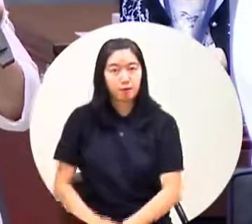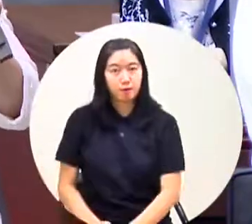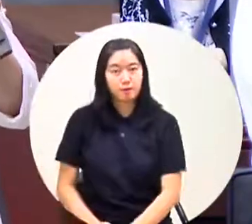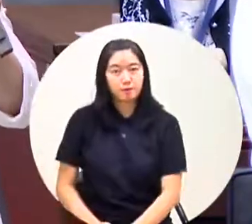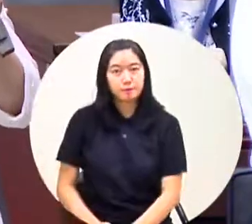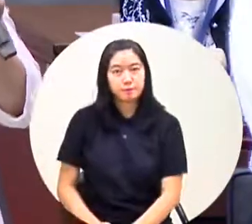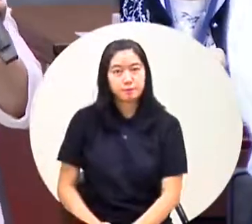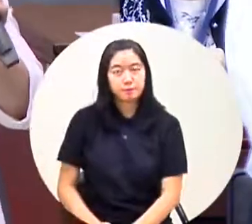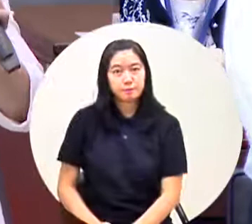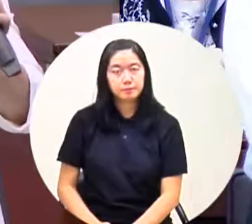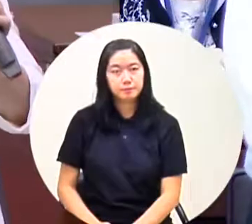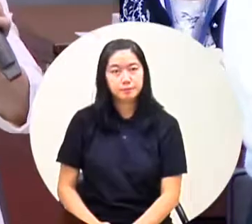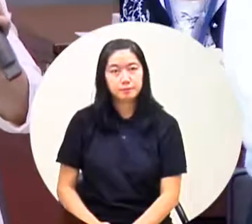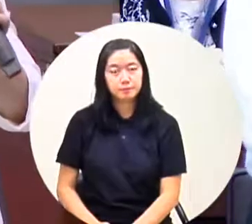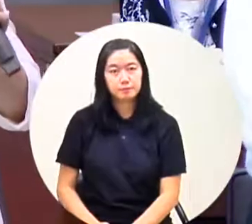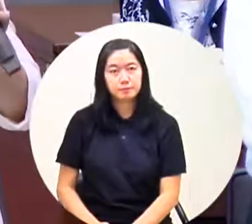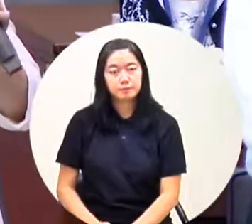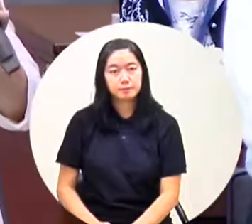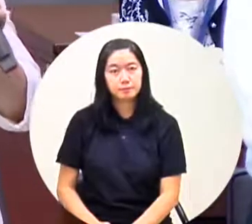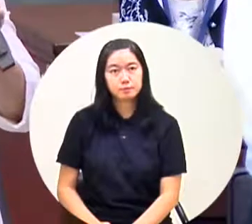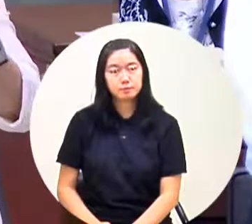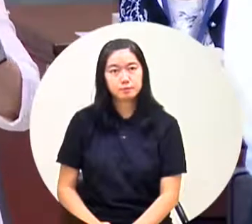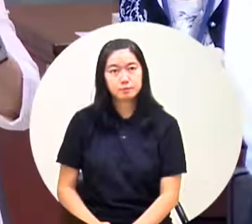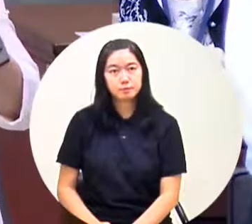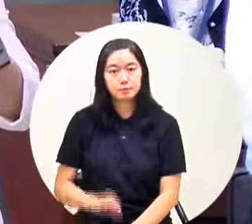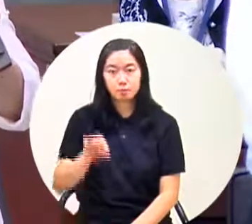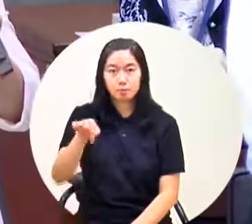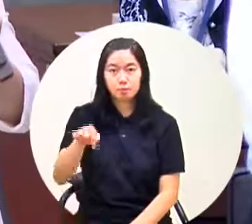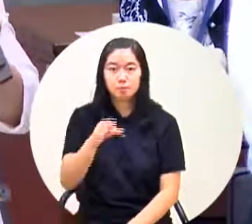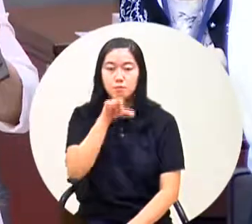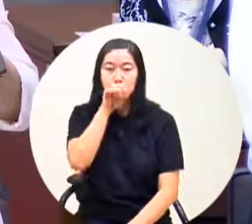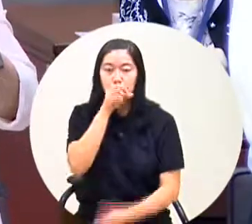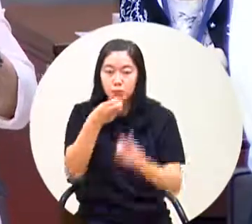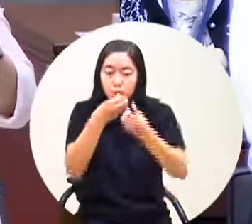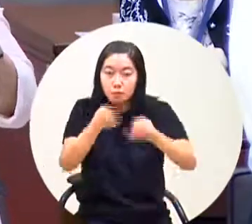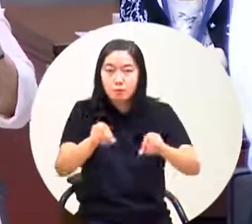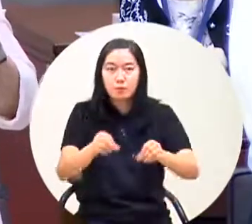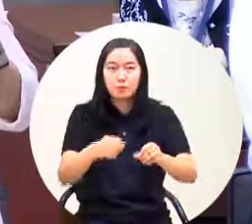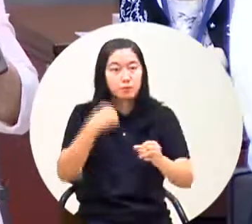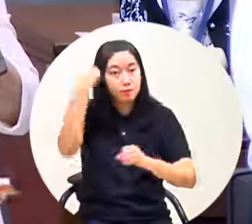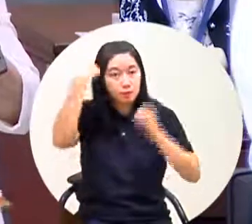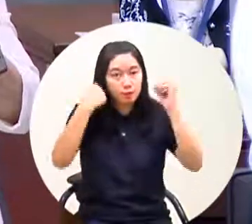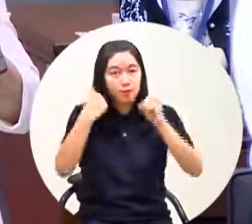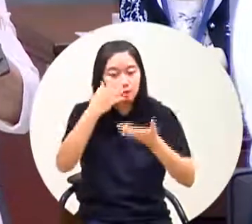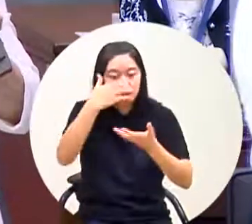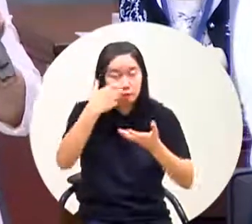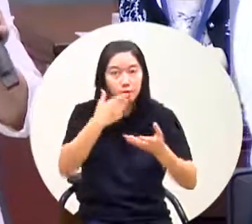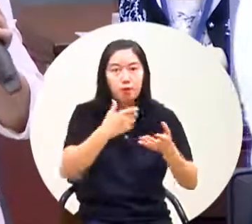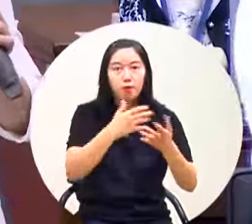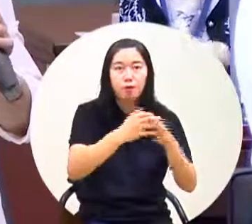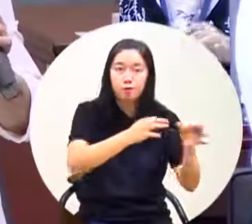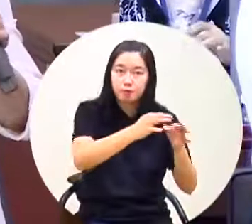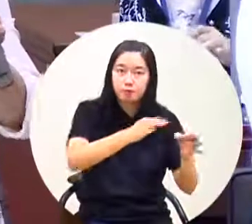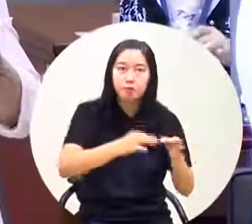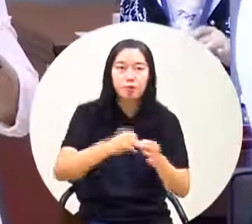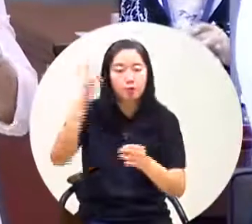针对这个。用蛋量最多的早餐店还是我们的菜市场等等，应